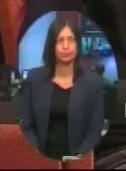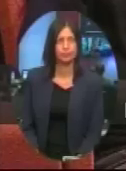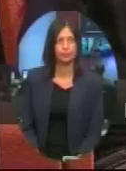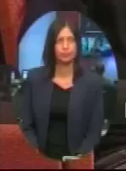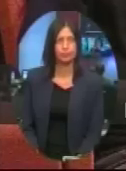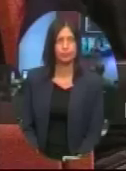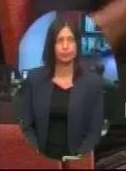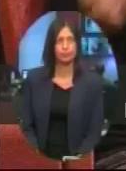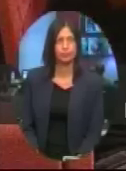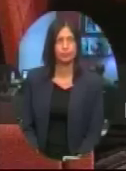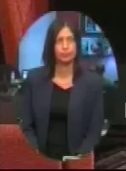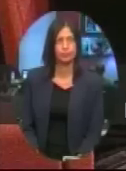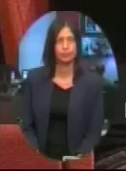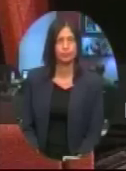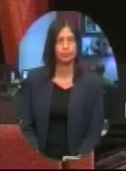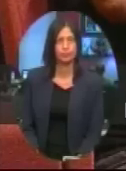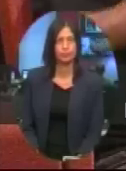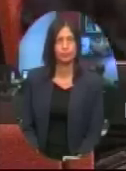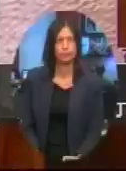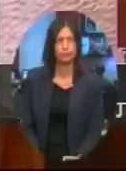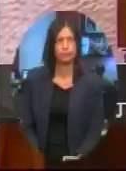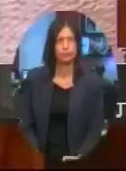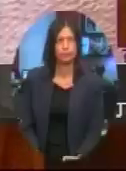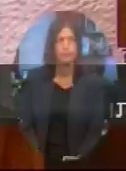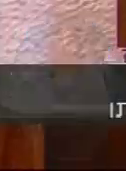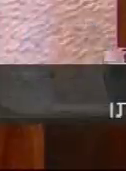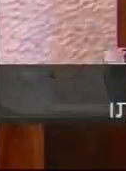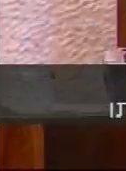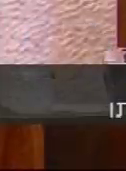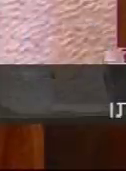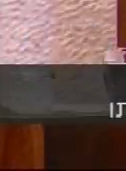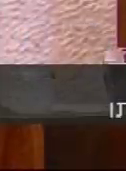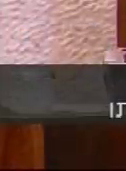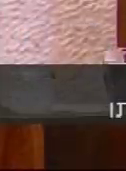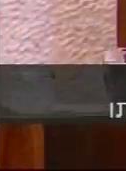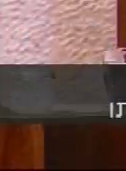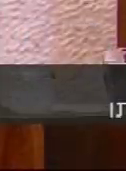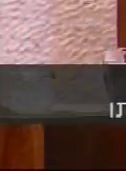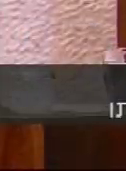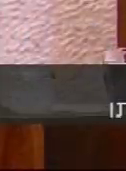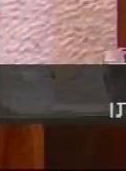of India's composite society. I was pleasantly surprised to learn